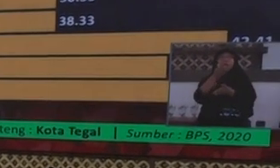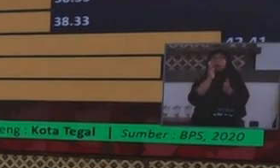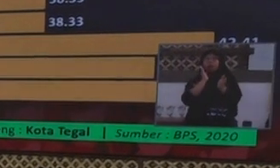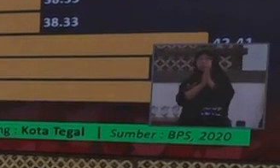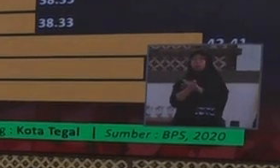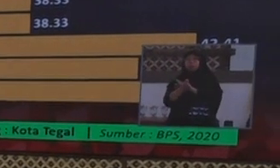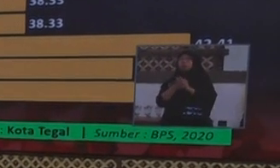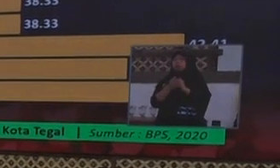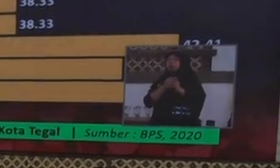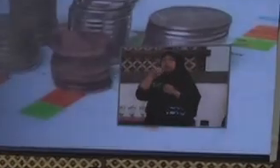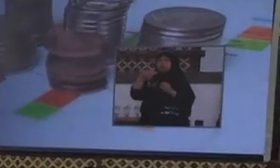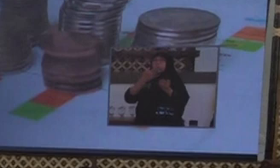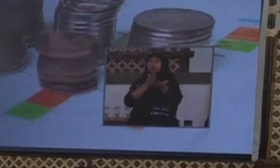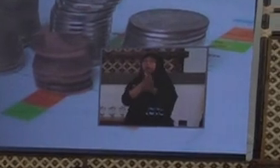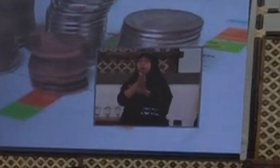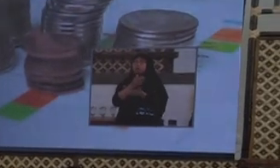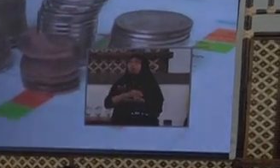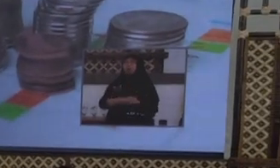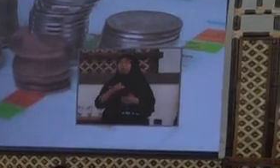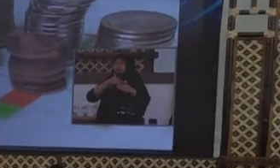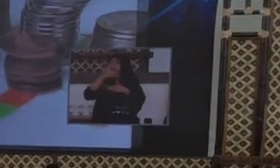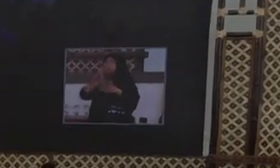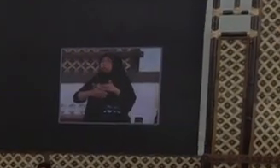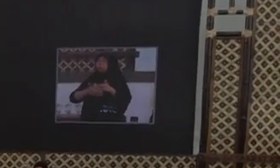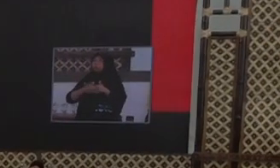Terus, terus, next. Terus.